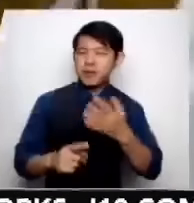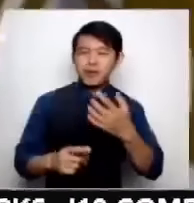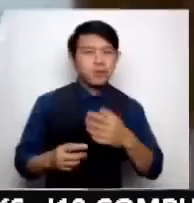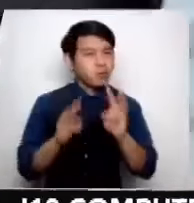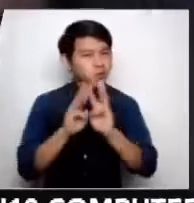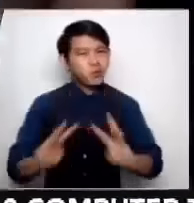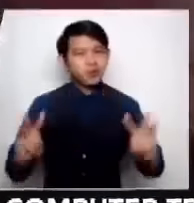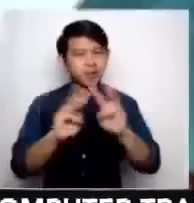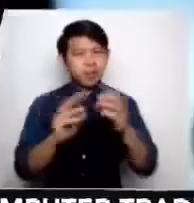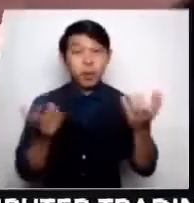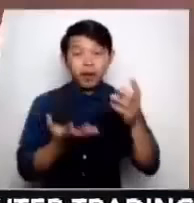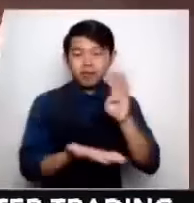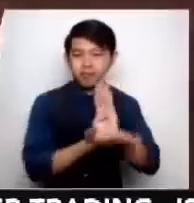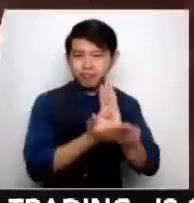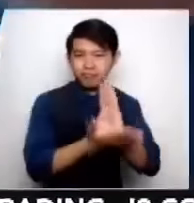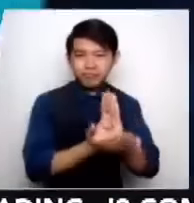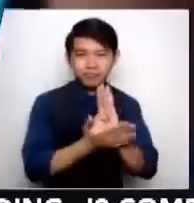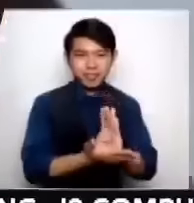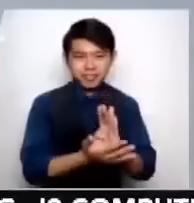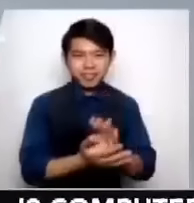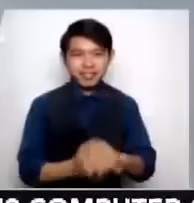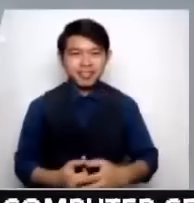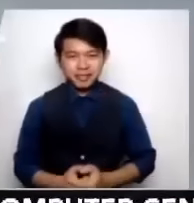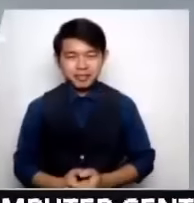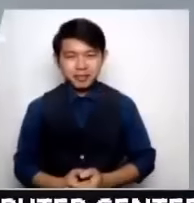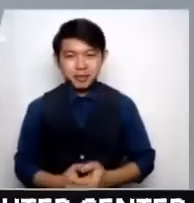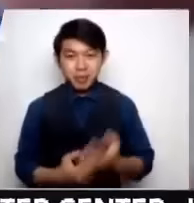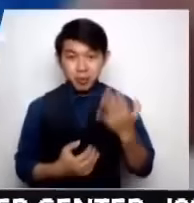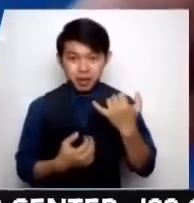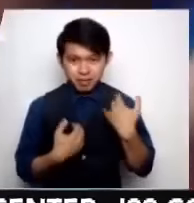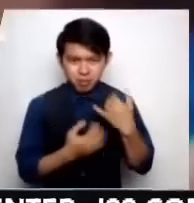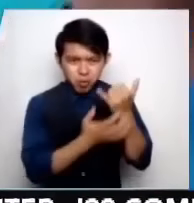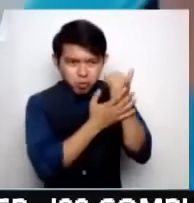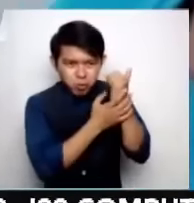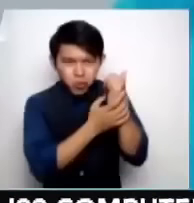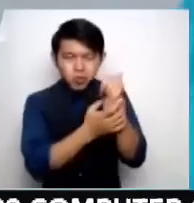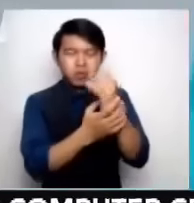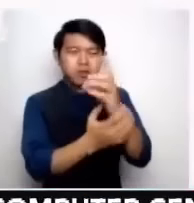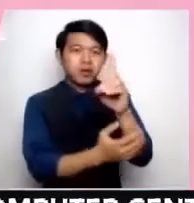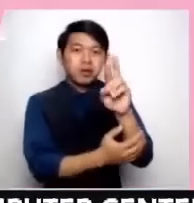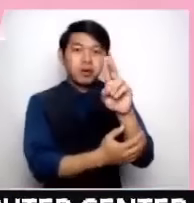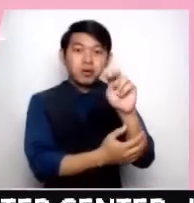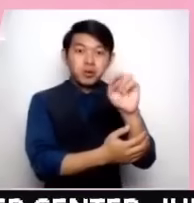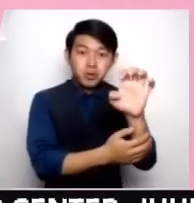Souvenir at spinous din ang drone shot nila courtesy of the drone himself, Michael.